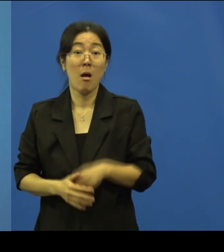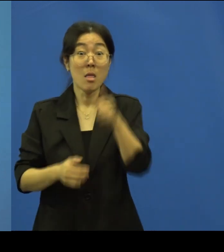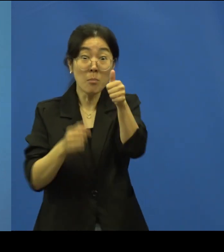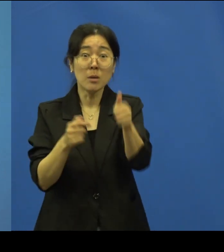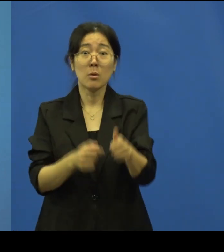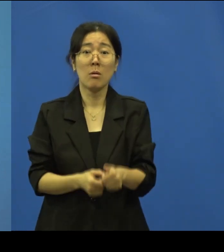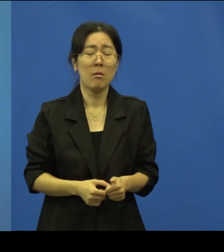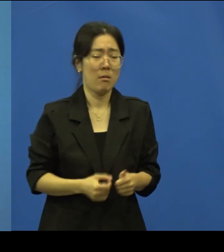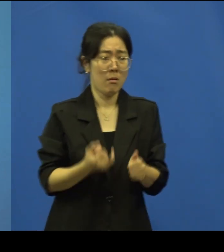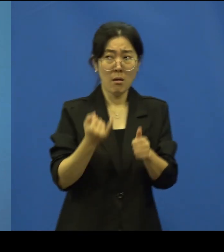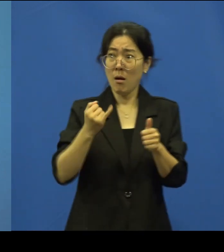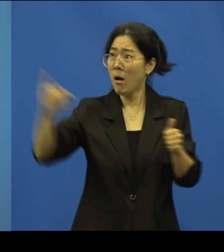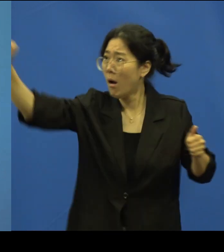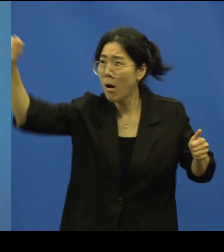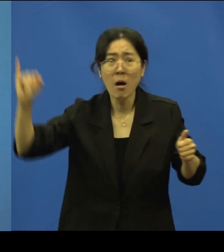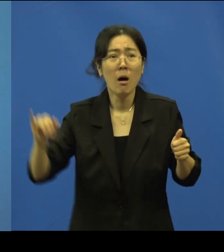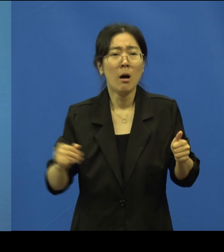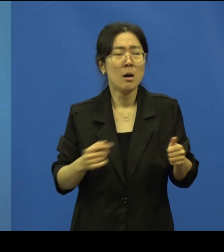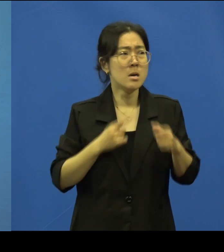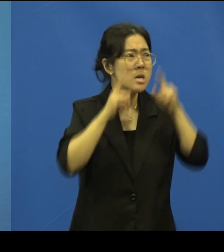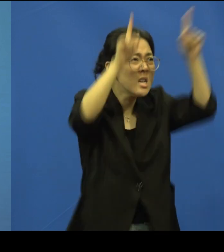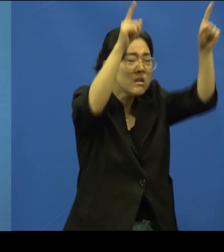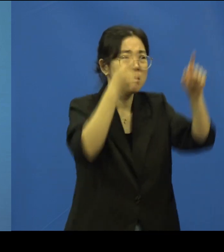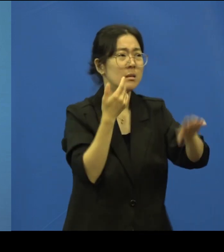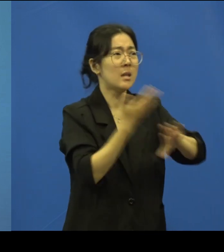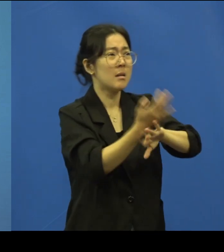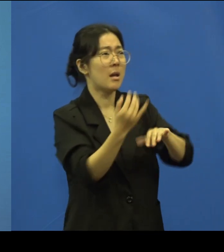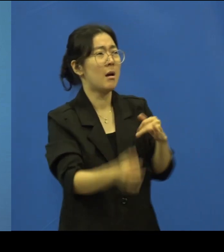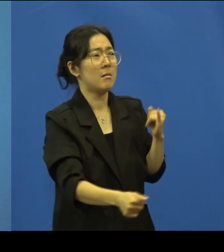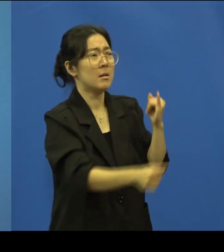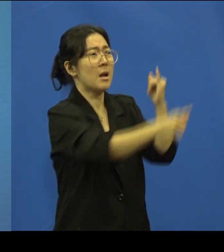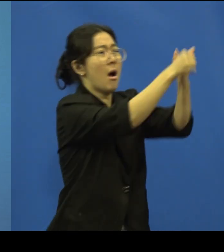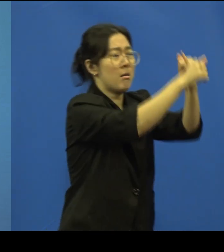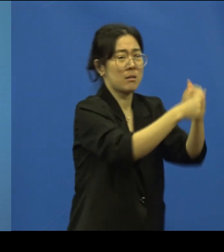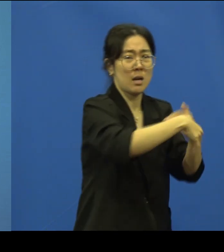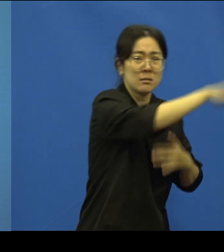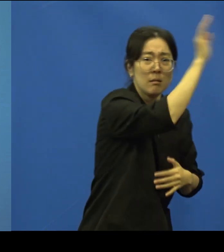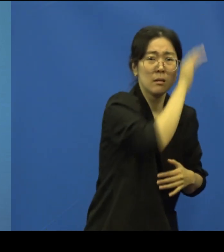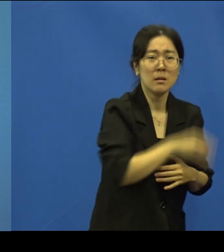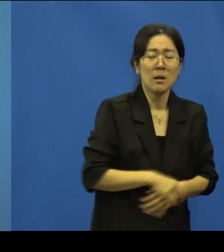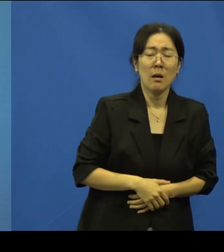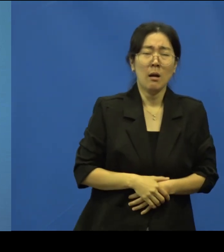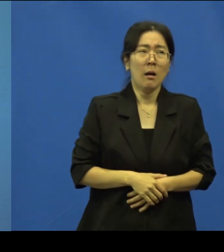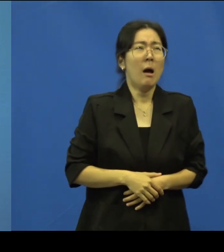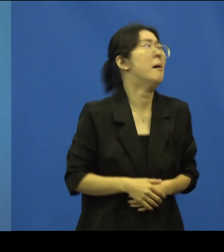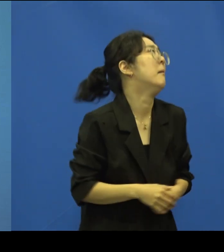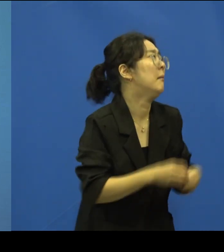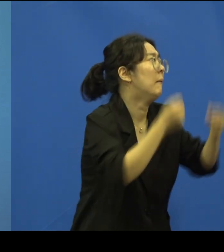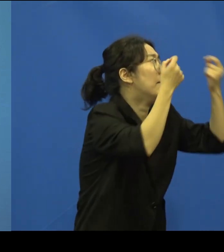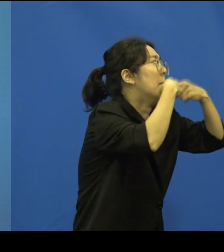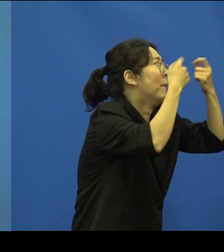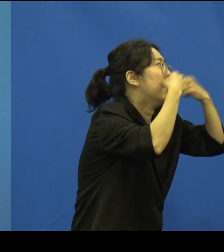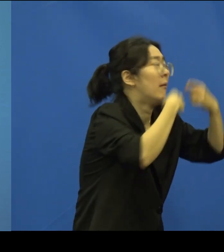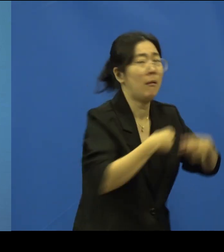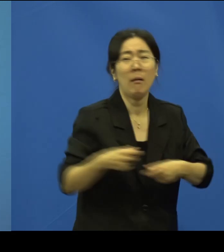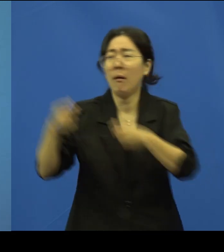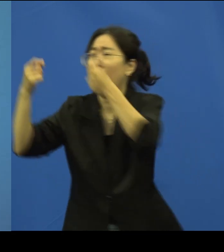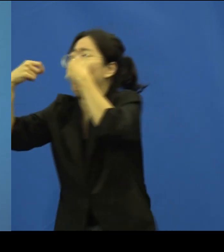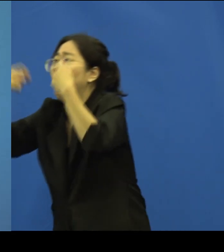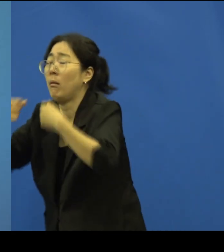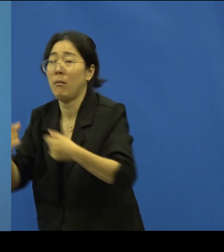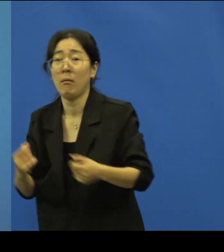나서 장가를 갔어요. 그리고 그날 밤 달 보고 울었어요. 아니, 둘이 사랑했어요. 둘의